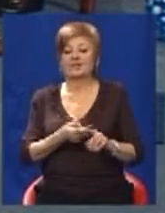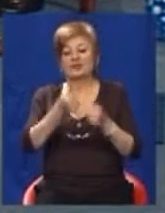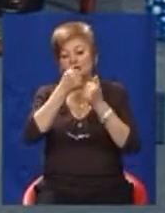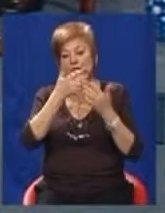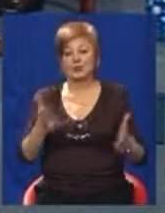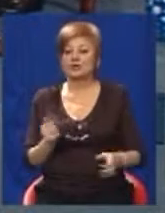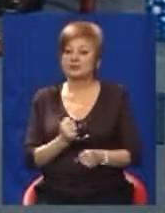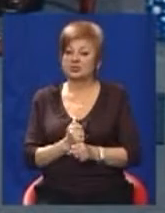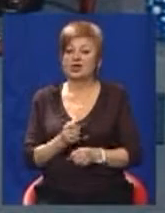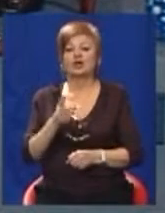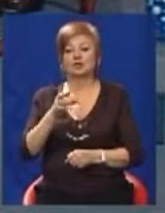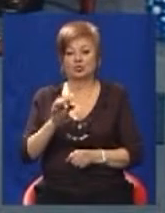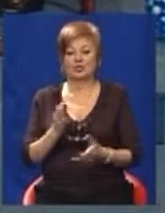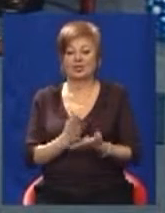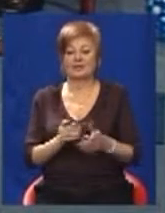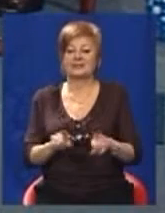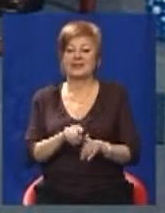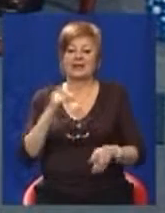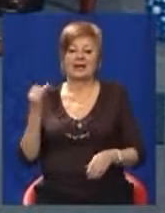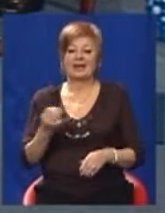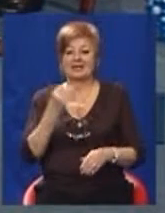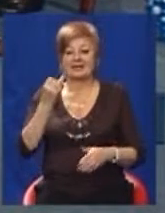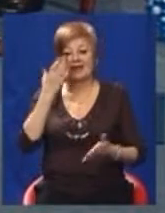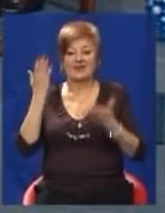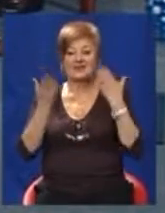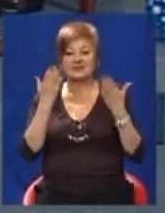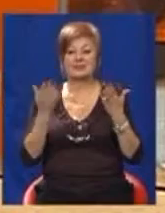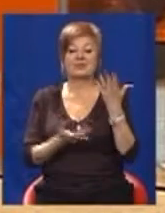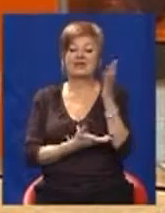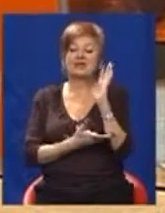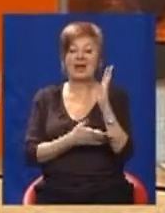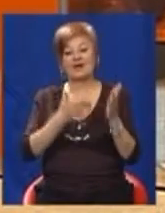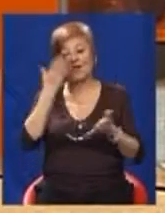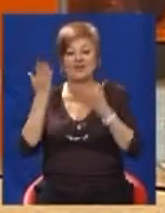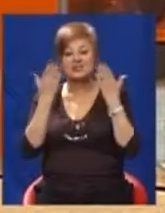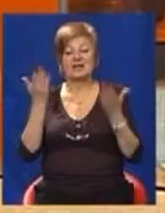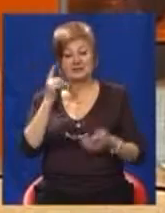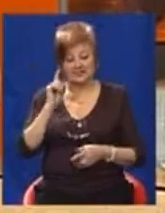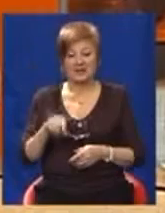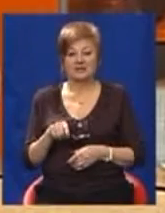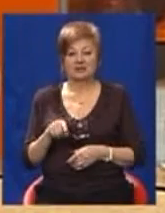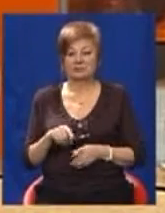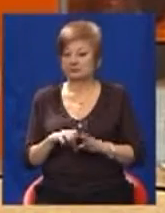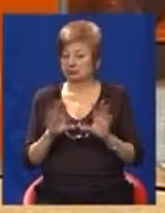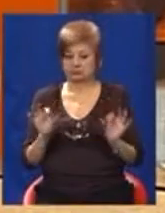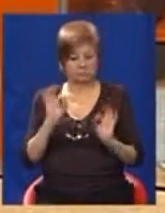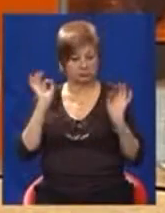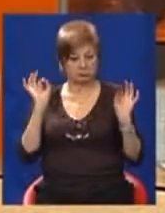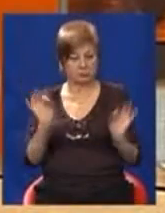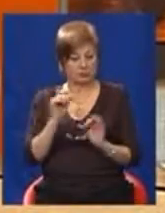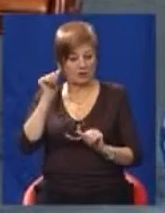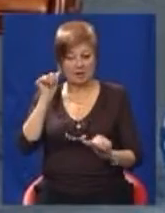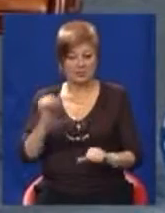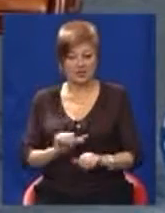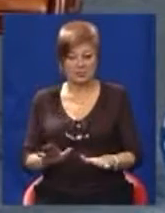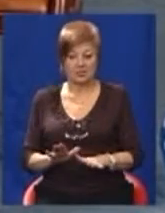нічого зробити. Але є така дуже цікава рослина, до речі, дерево-веселка. Ти щось чула про таке дерево? Взагалі нічого не слышала.